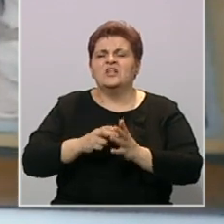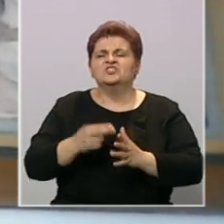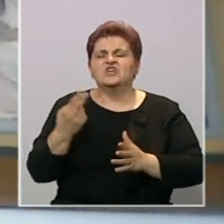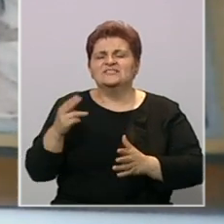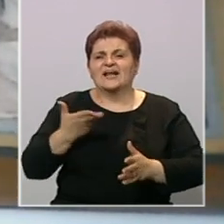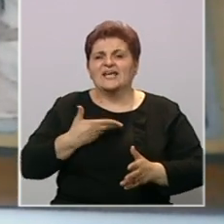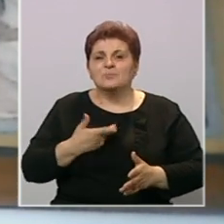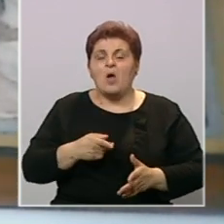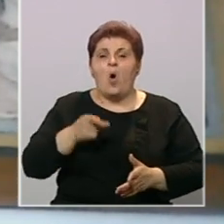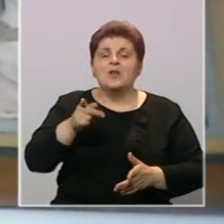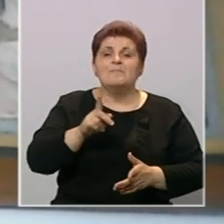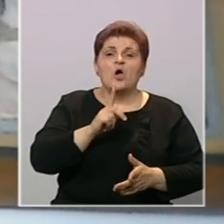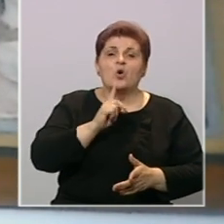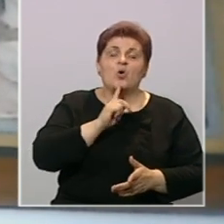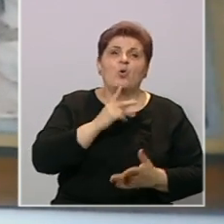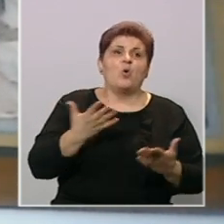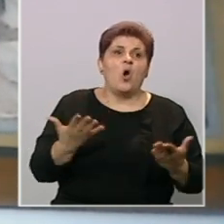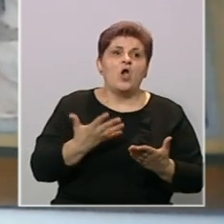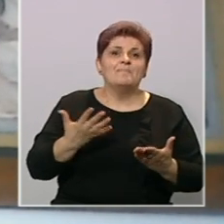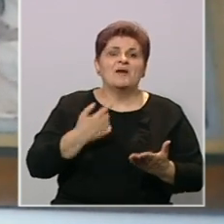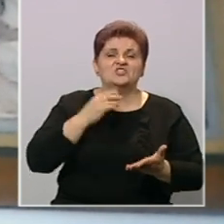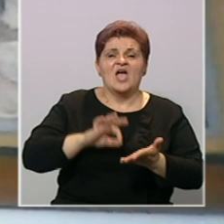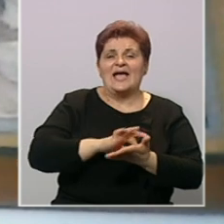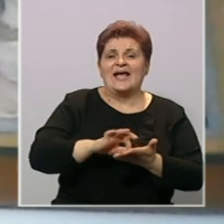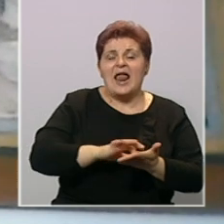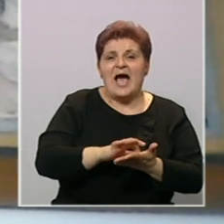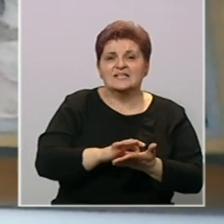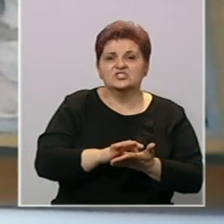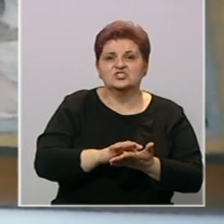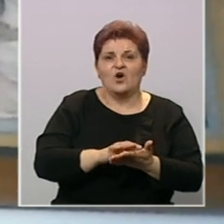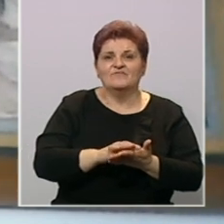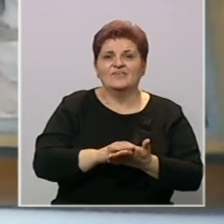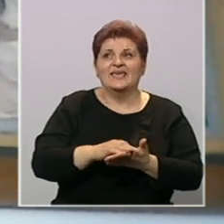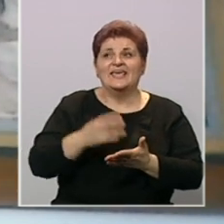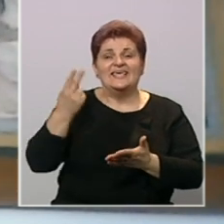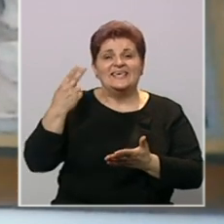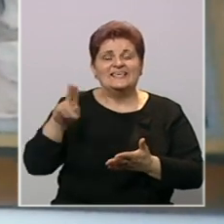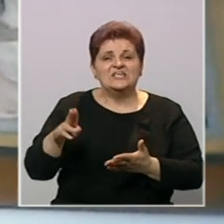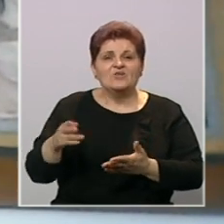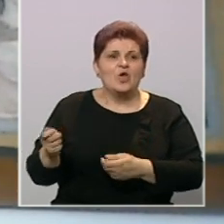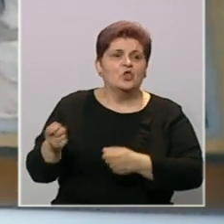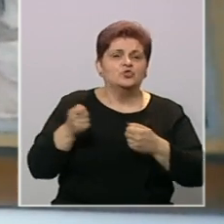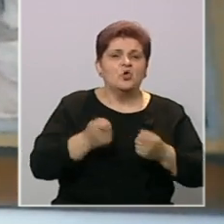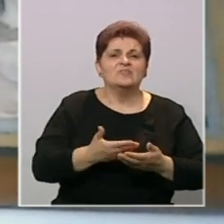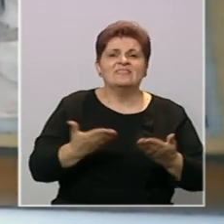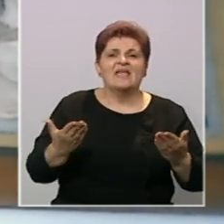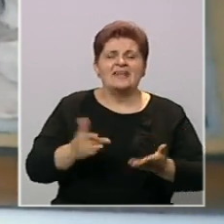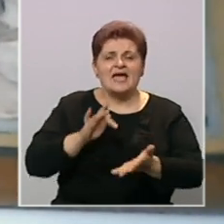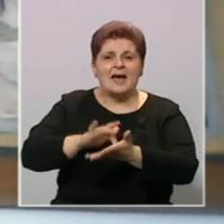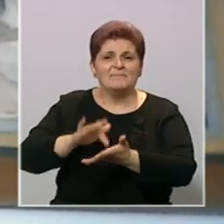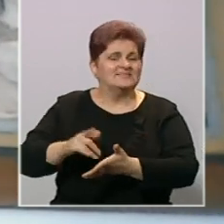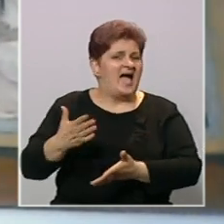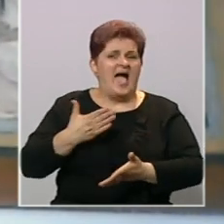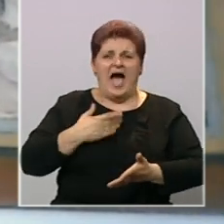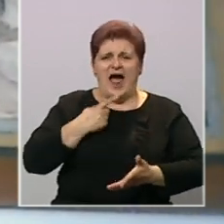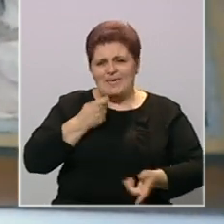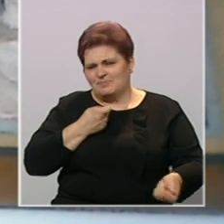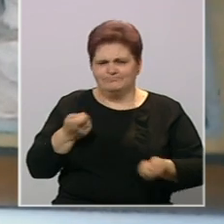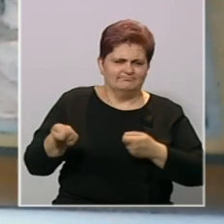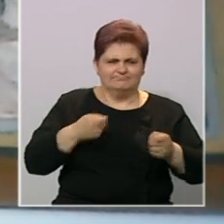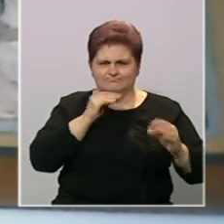Oni kojima će, evo, glasovi dijaspore donijeti određene mandate, ali ne bi želio da